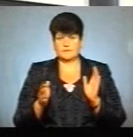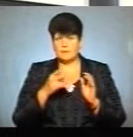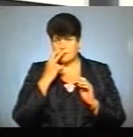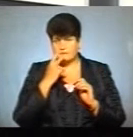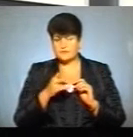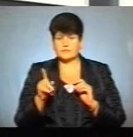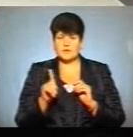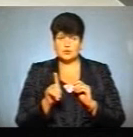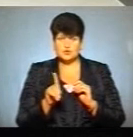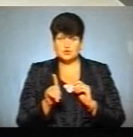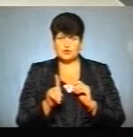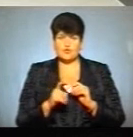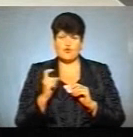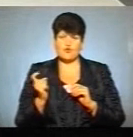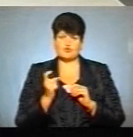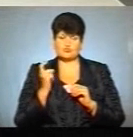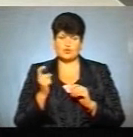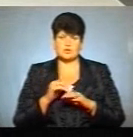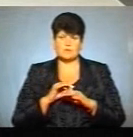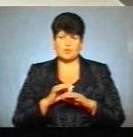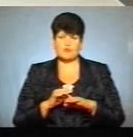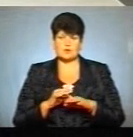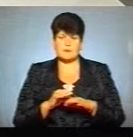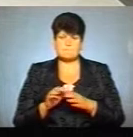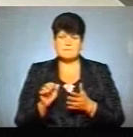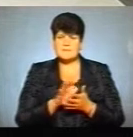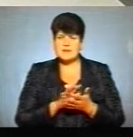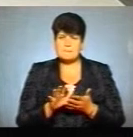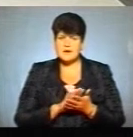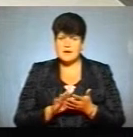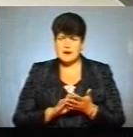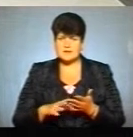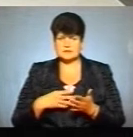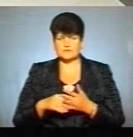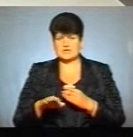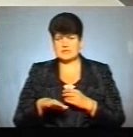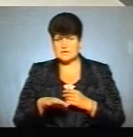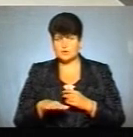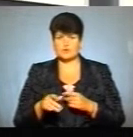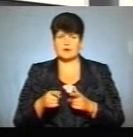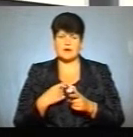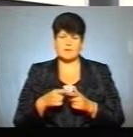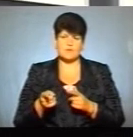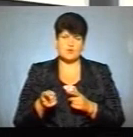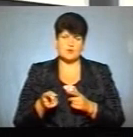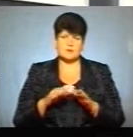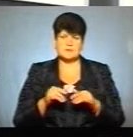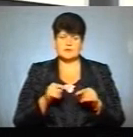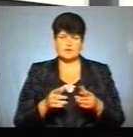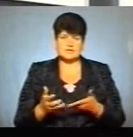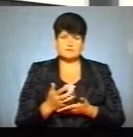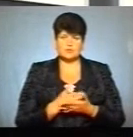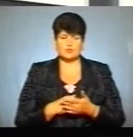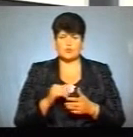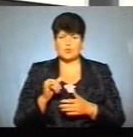бачимо, що господарі, проводячи там прибирання на своїй території, або після того, як зберуть врожай